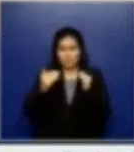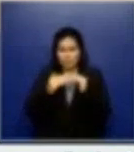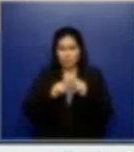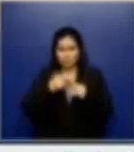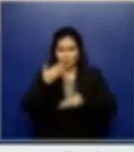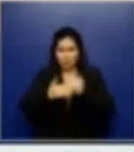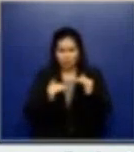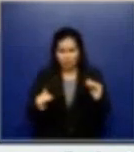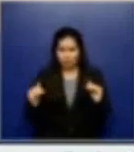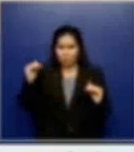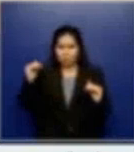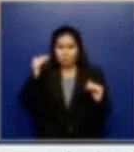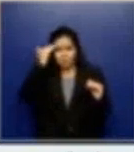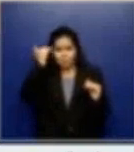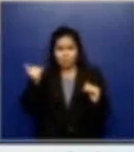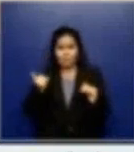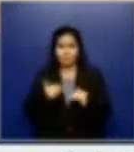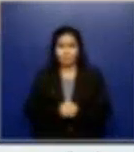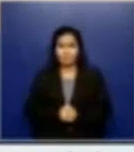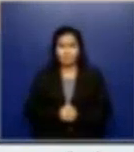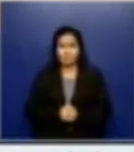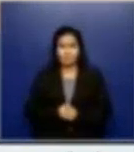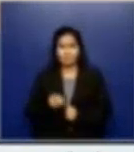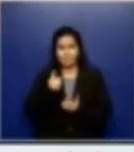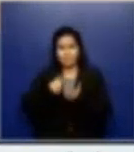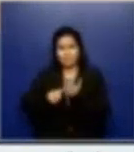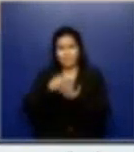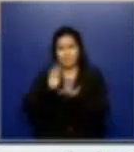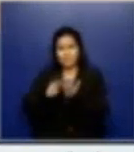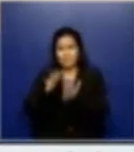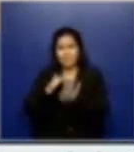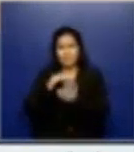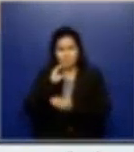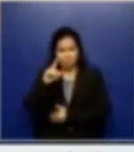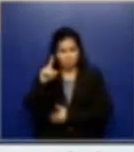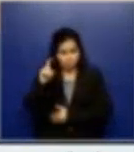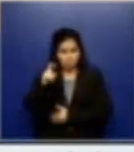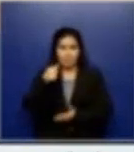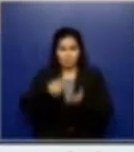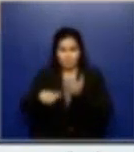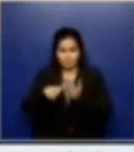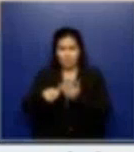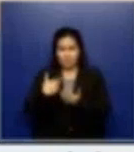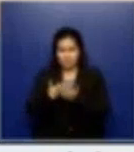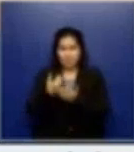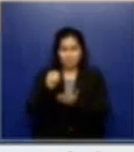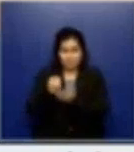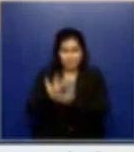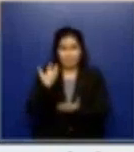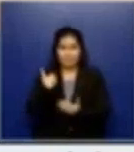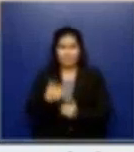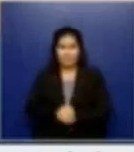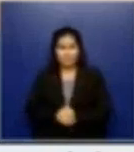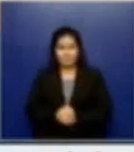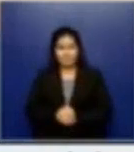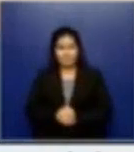ำไมมันสูงขึ้นอ่ะท่านจะบอกว่าไม่ได้เก็บภาษีได้ยังไงท่านเก็บภาษีสัมปทานเยอะเพราะฉะนั้นท่านจั